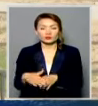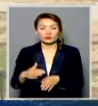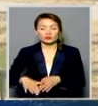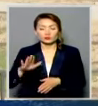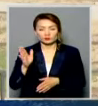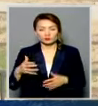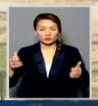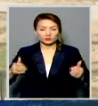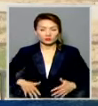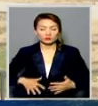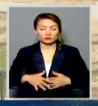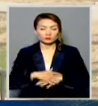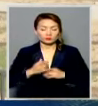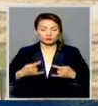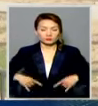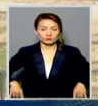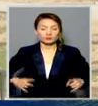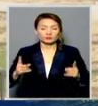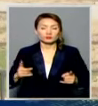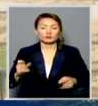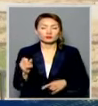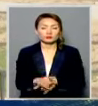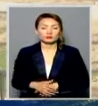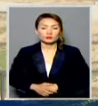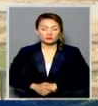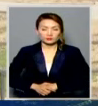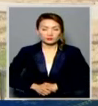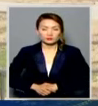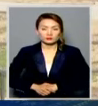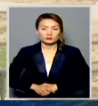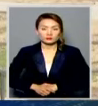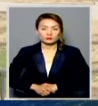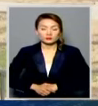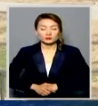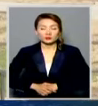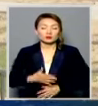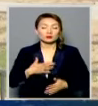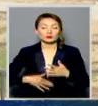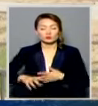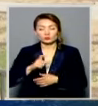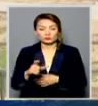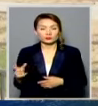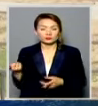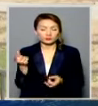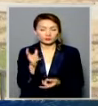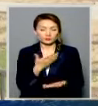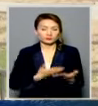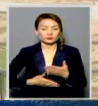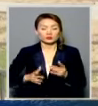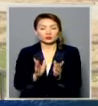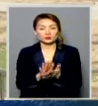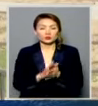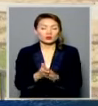селах, где растет население, одна из больших задач, стоящих перед нами. Радует, что граждане, пришедшие в общественную